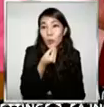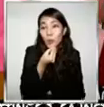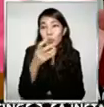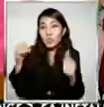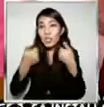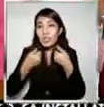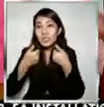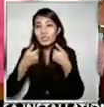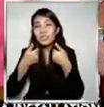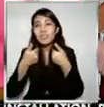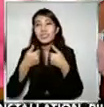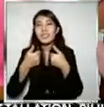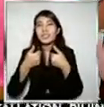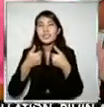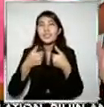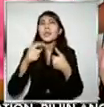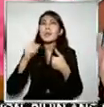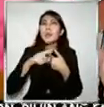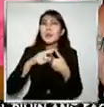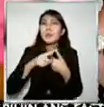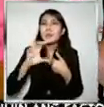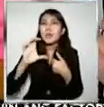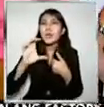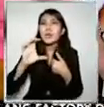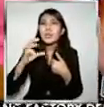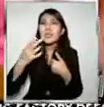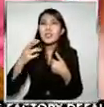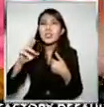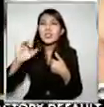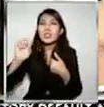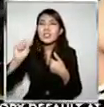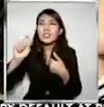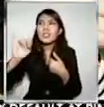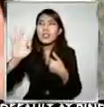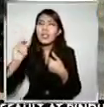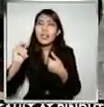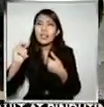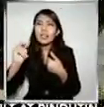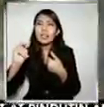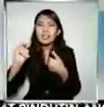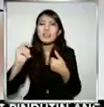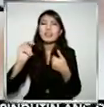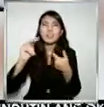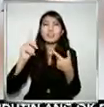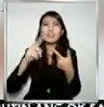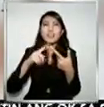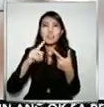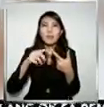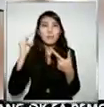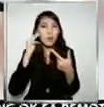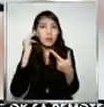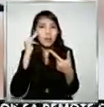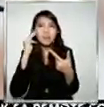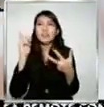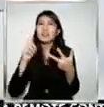siguro si Christian Bautista or Mark Bautista, Ate Aisel, si Raver pwede din.